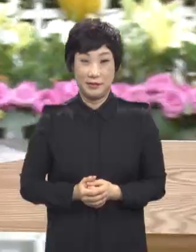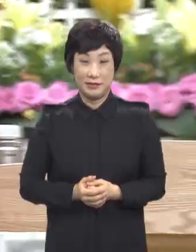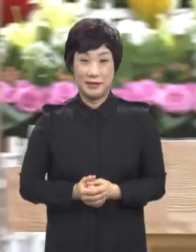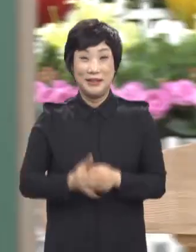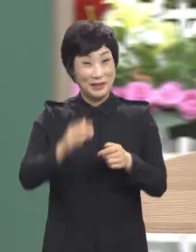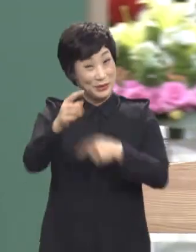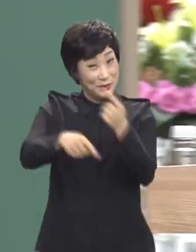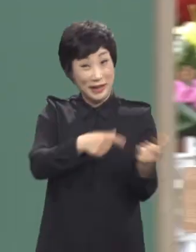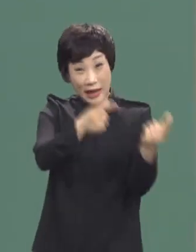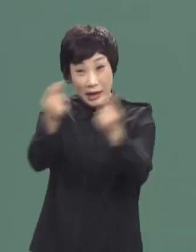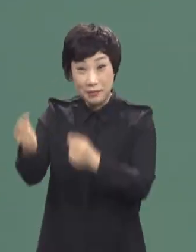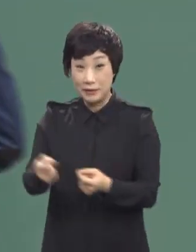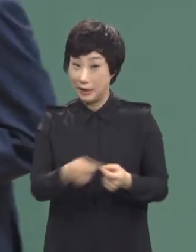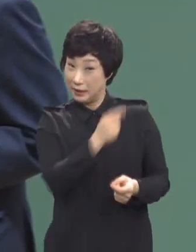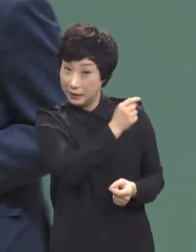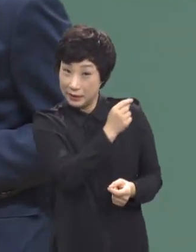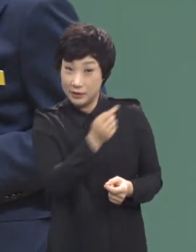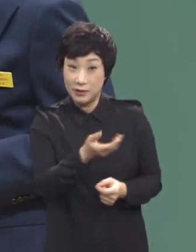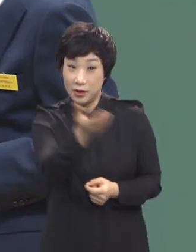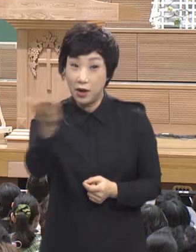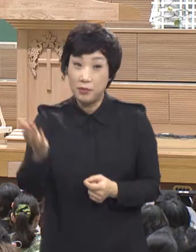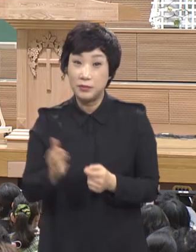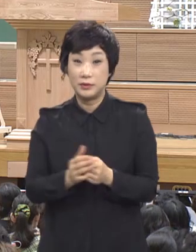크게 한번 읽읍시다. 시작.